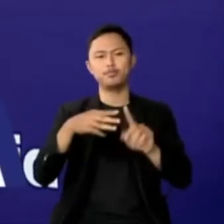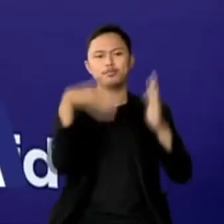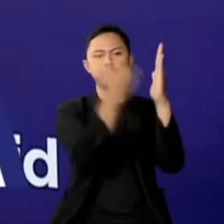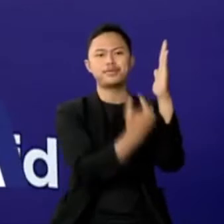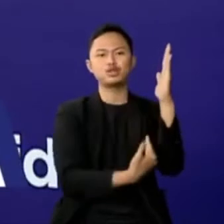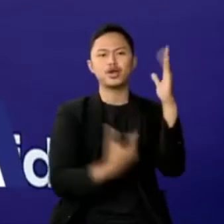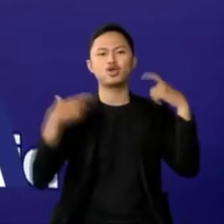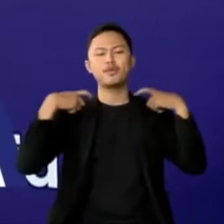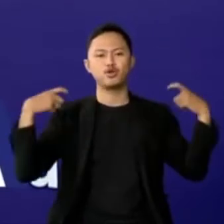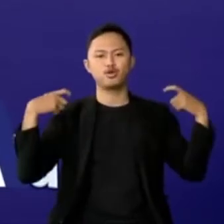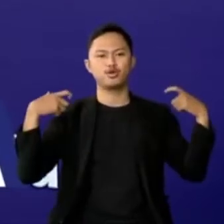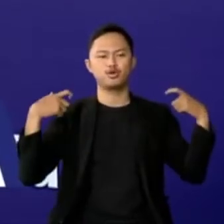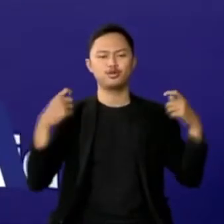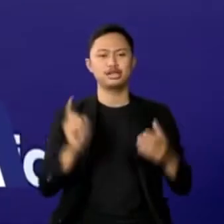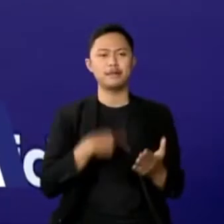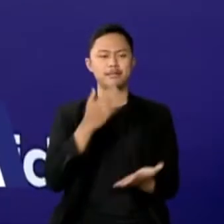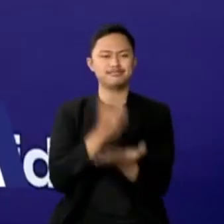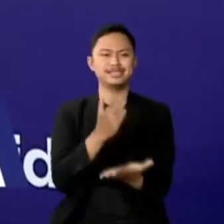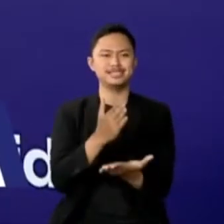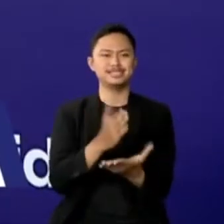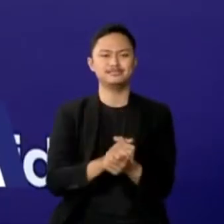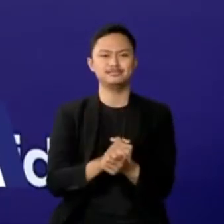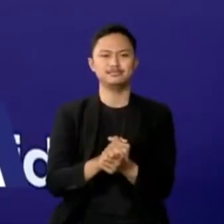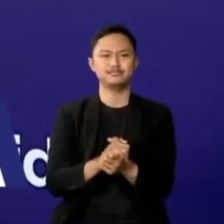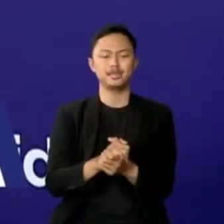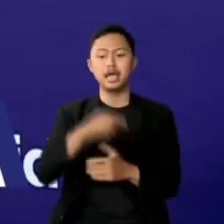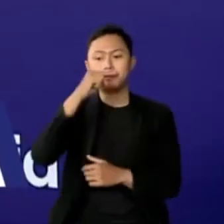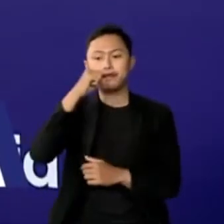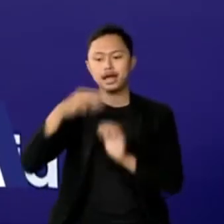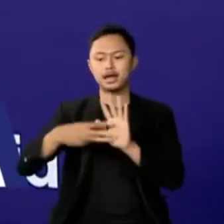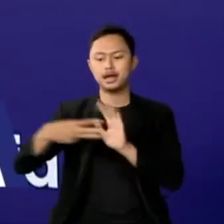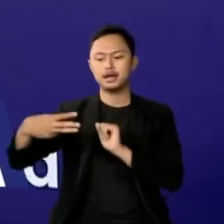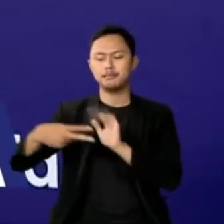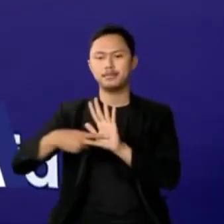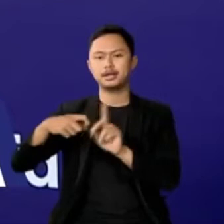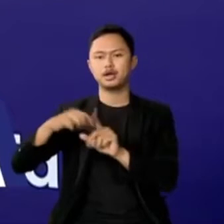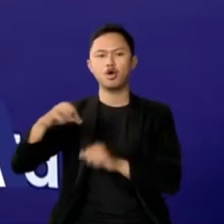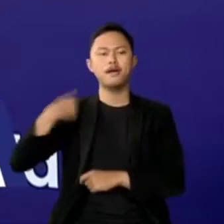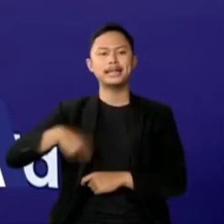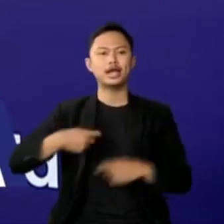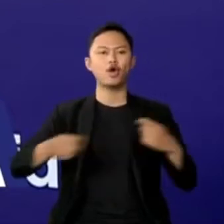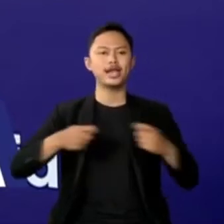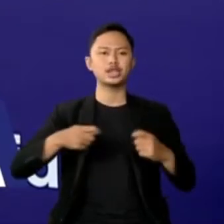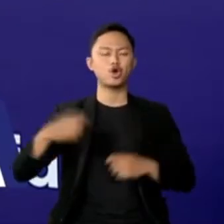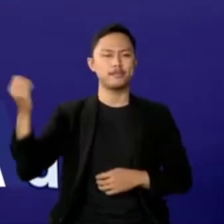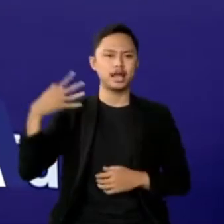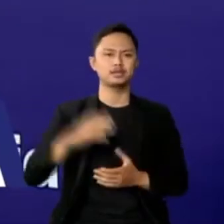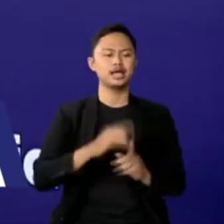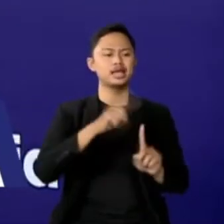kami sudah membatasi Prof jadi ke arah and juga dari Pak Menko Palu tanggal 18 desember sampai